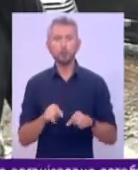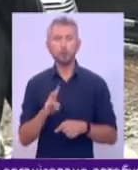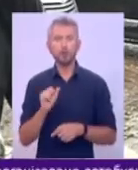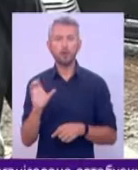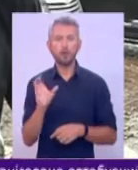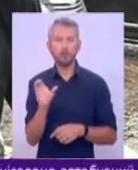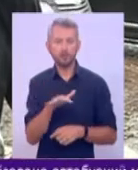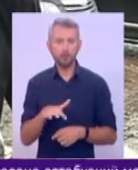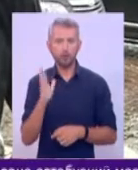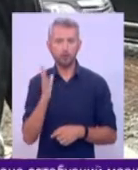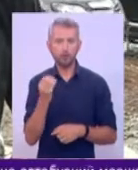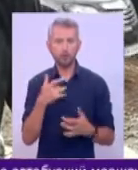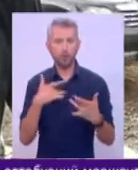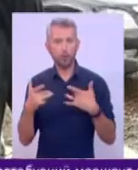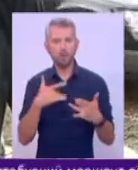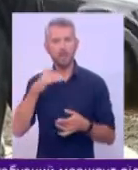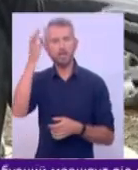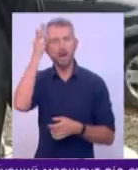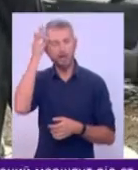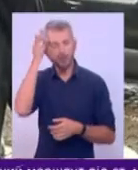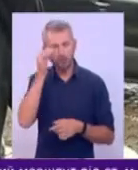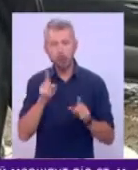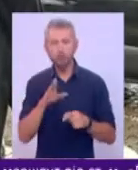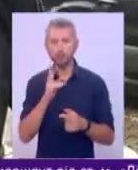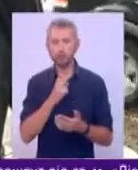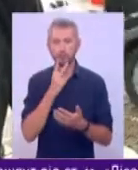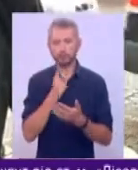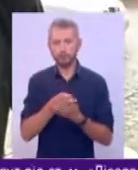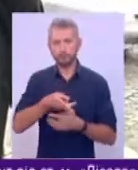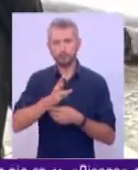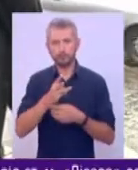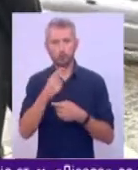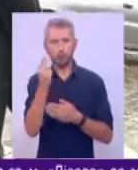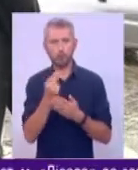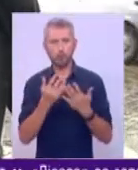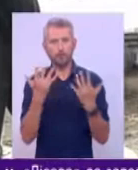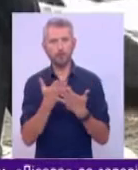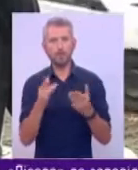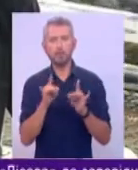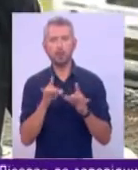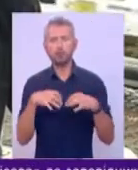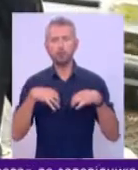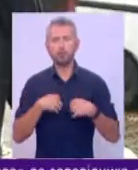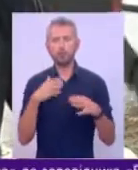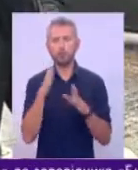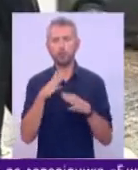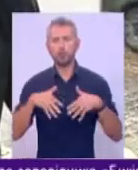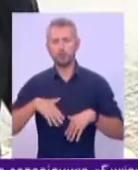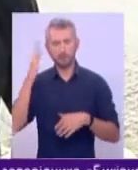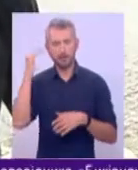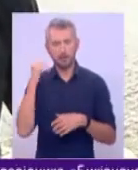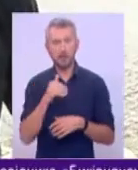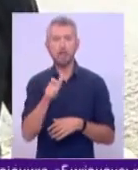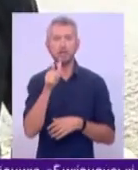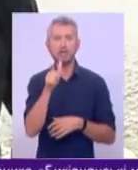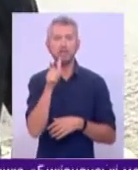Софійській площі, буде ще концерт «Реквієм», а також будуть демонструвати художні фільми, які розкажуть про трагічну долю кримських татар. Адже Сталін